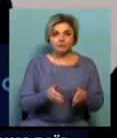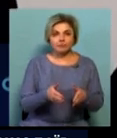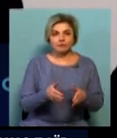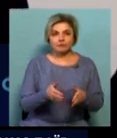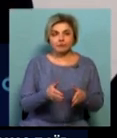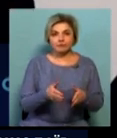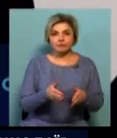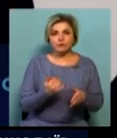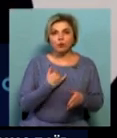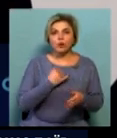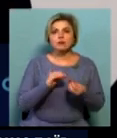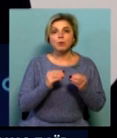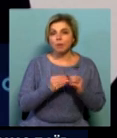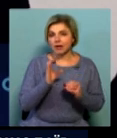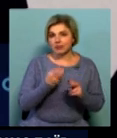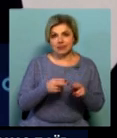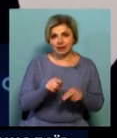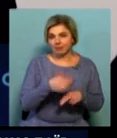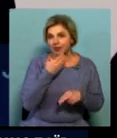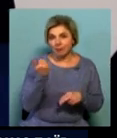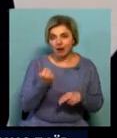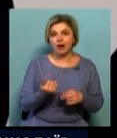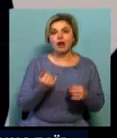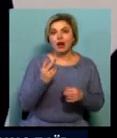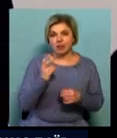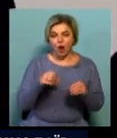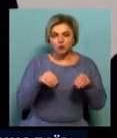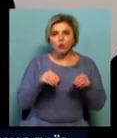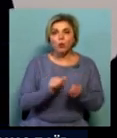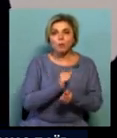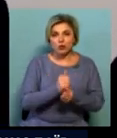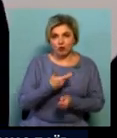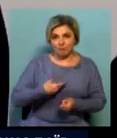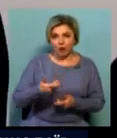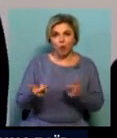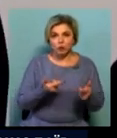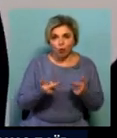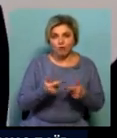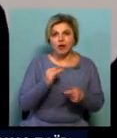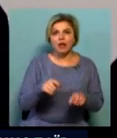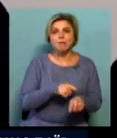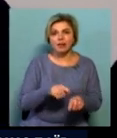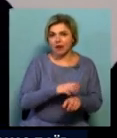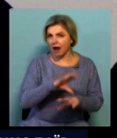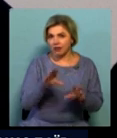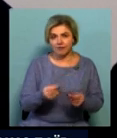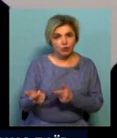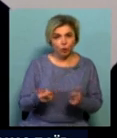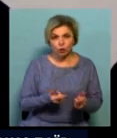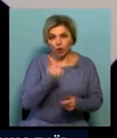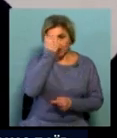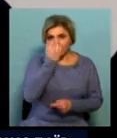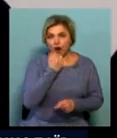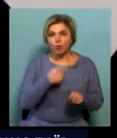визначені, у нас проблем з цим немає. По суміші ми готові, по паливним мастильним матеріалам ми теж готові. Дякую